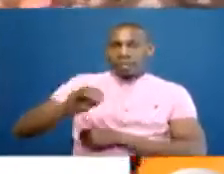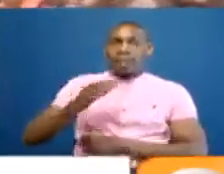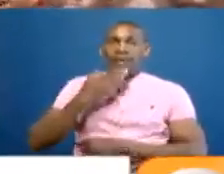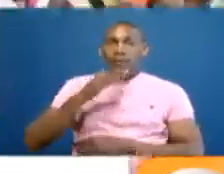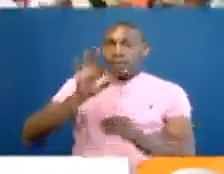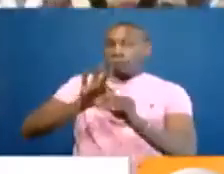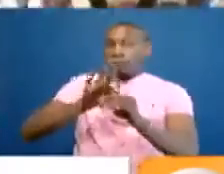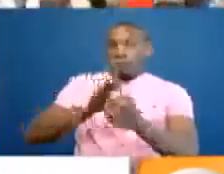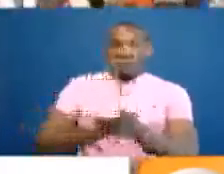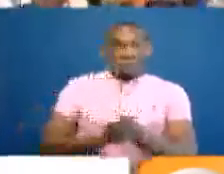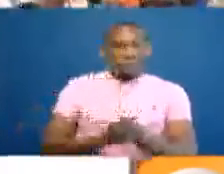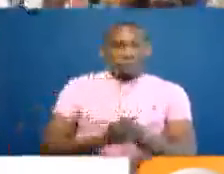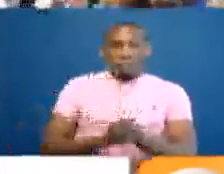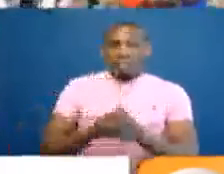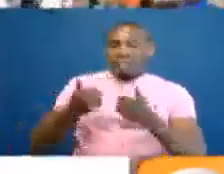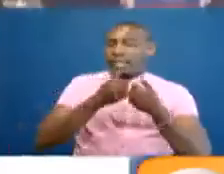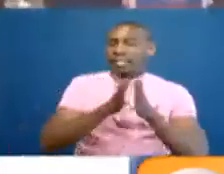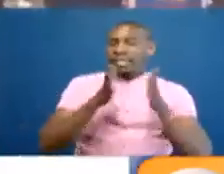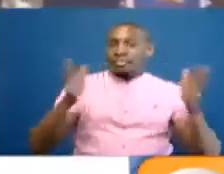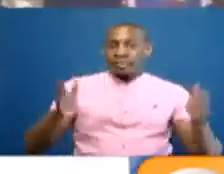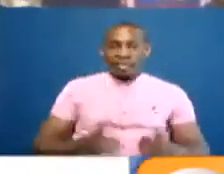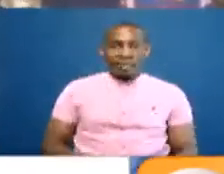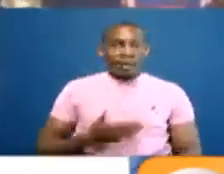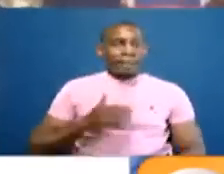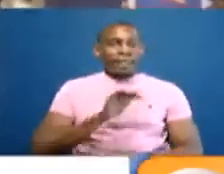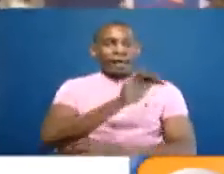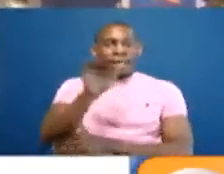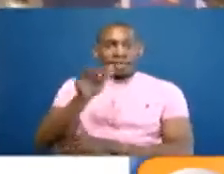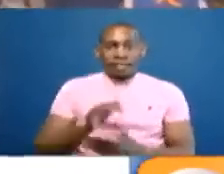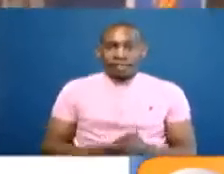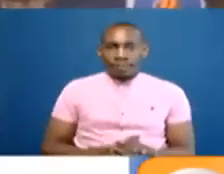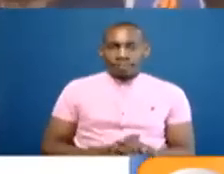Mulembe vote will be an uphill task.